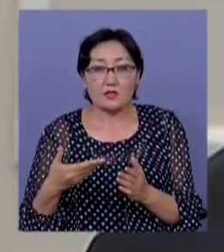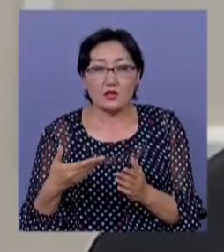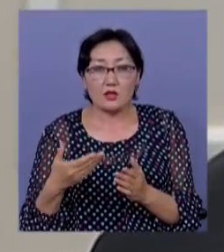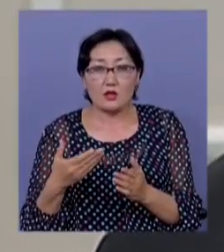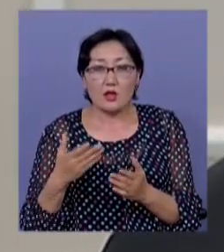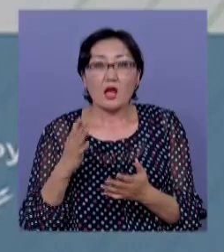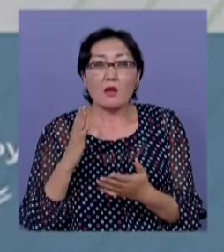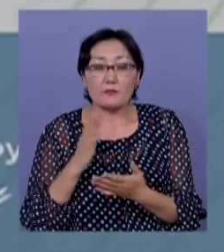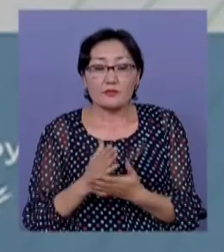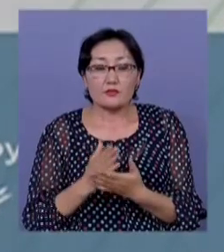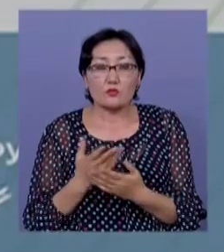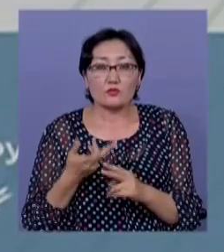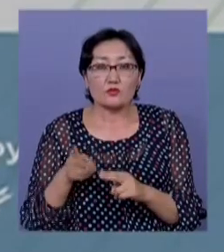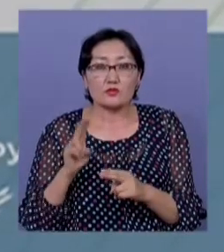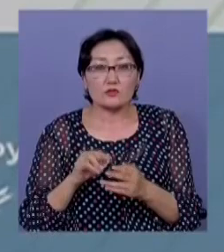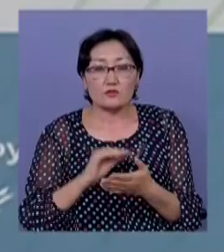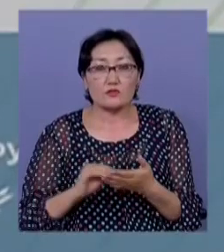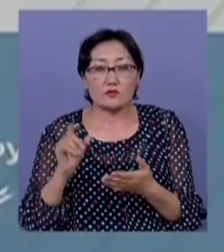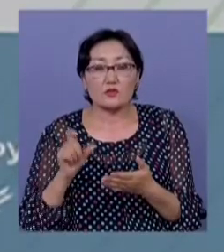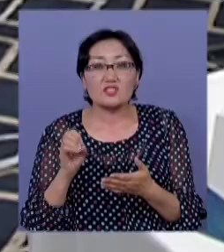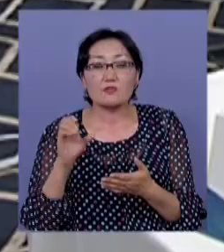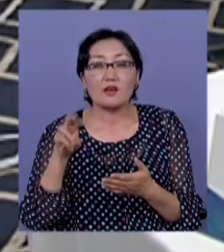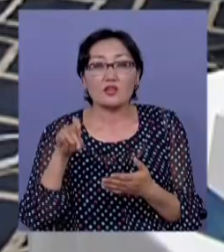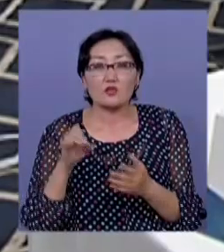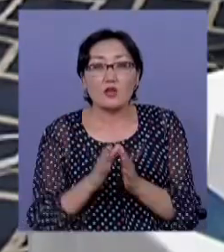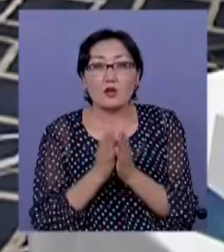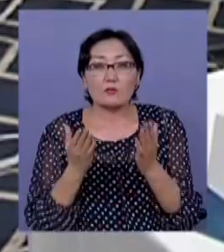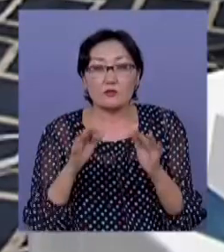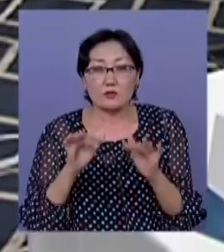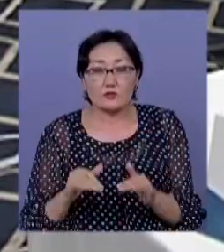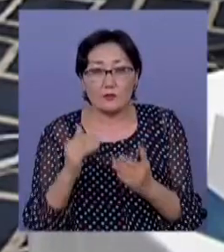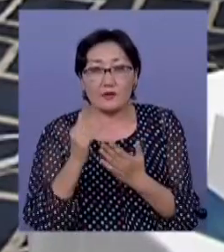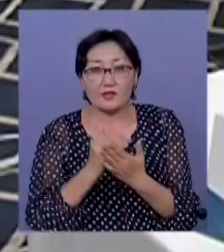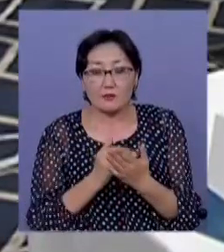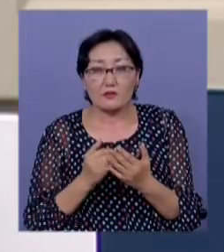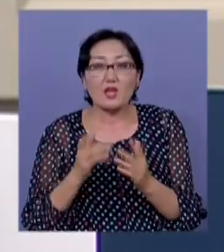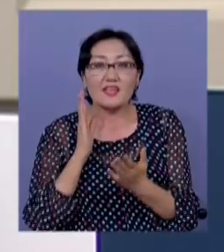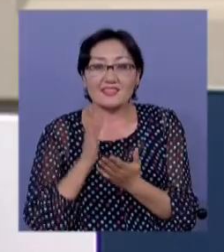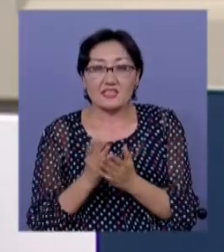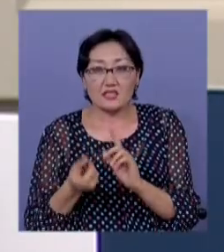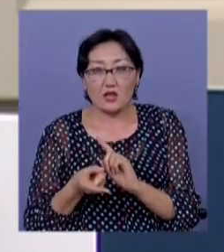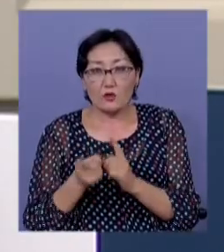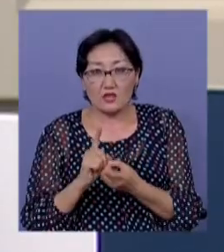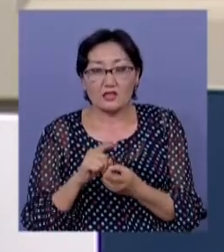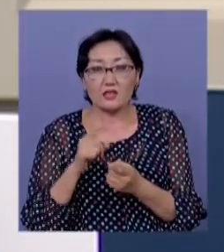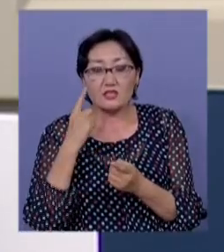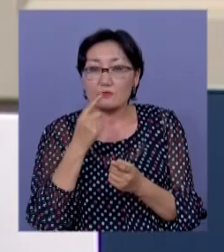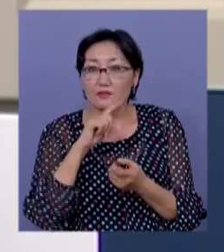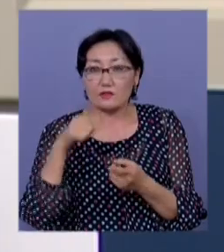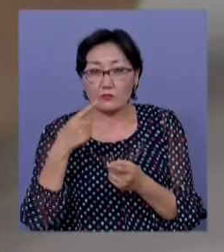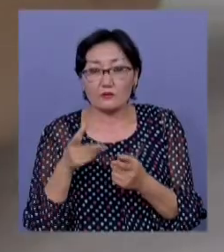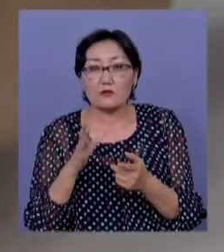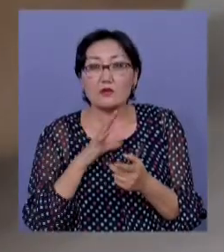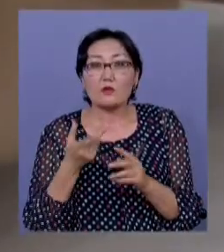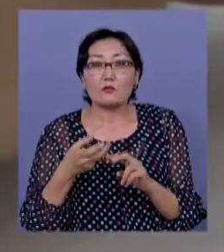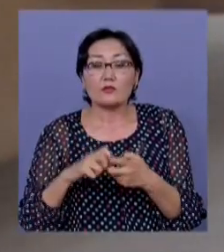орналы бастады. Осылайша жазушы Смағұл Елубайдың кітабы компьютердегі бағдарламаға салынып, тікелей аударыла салынған. Осы сынды проблемаларға